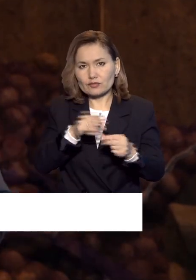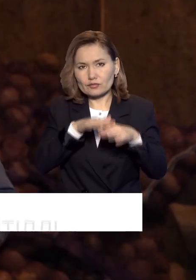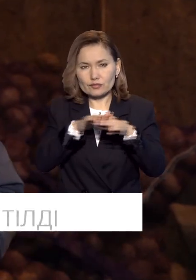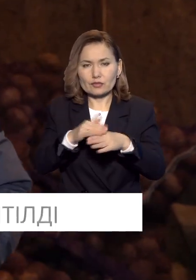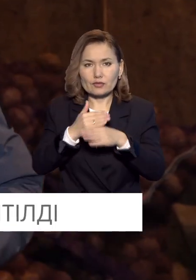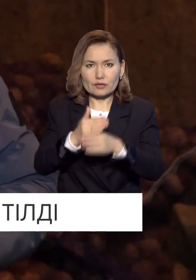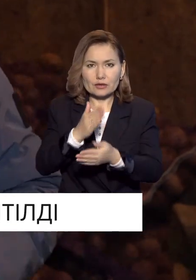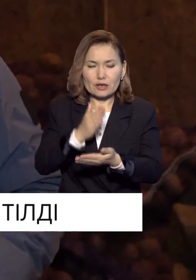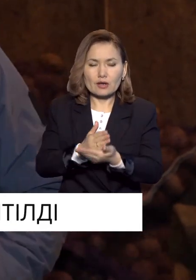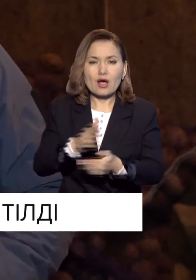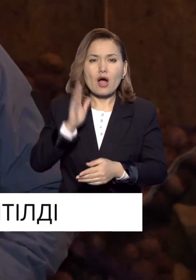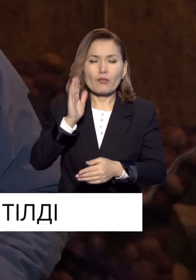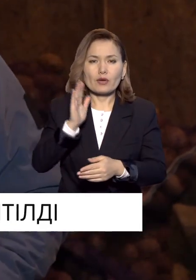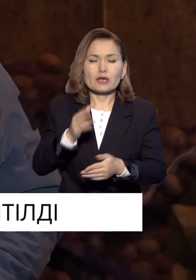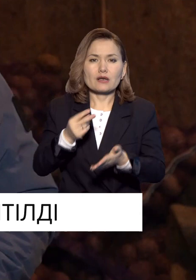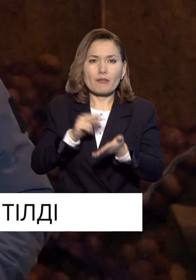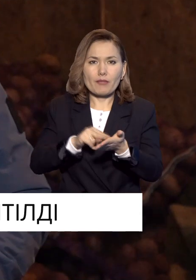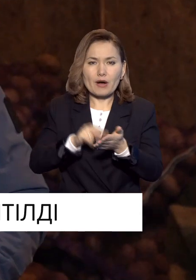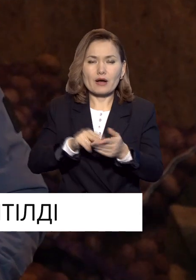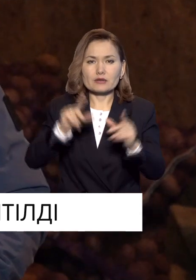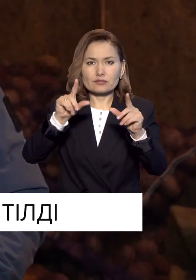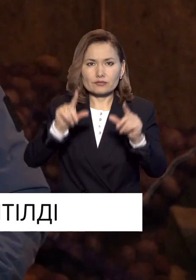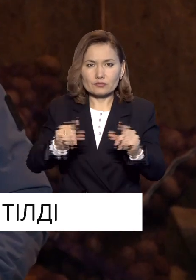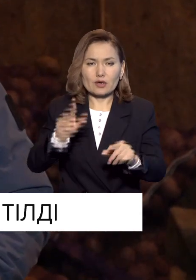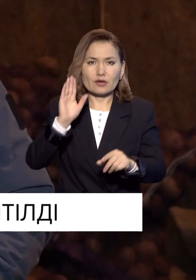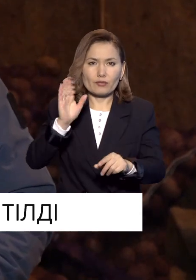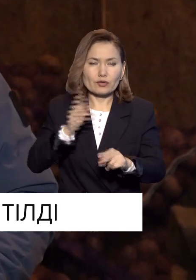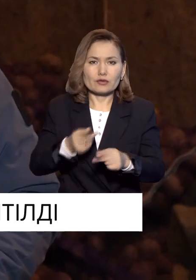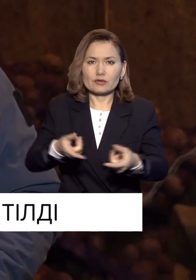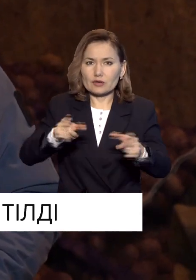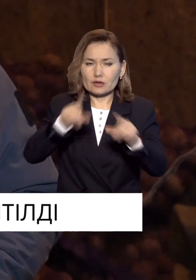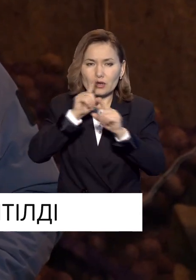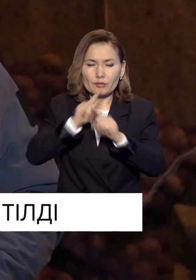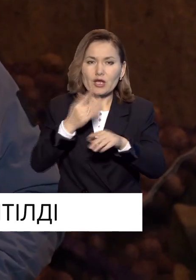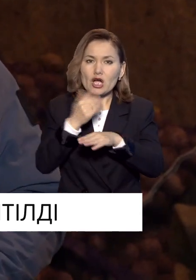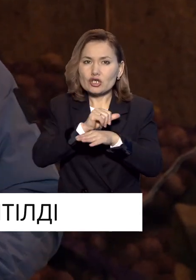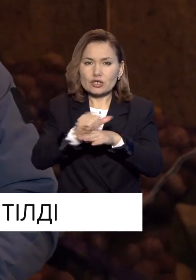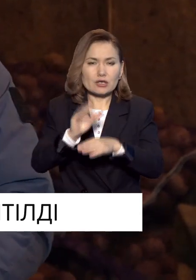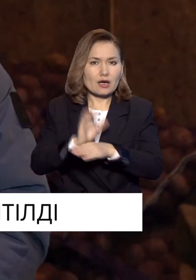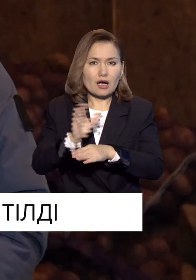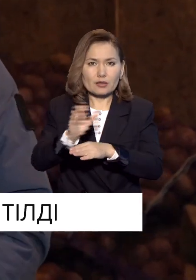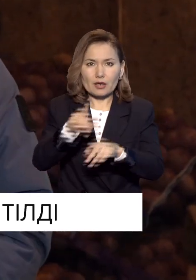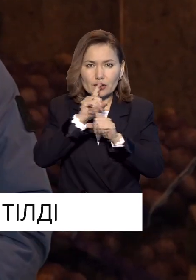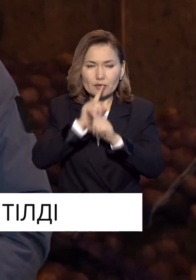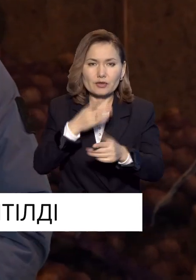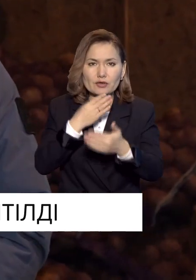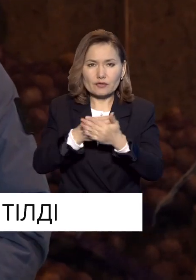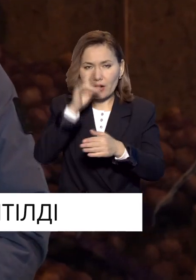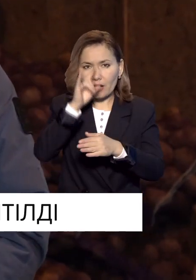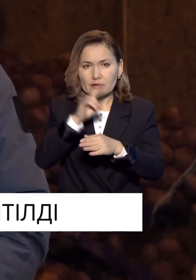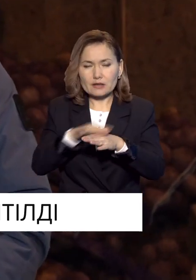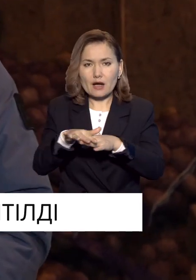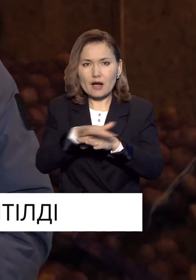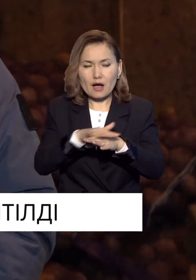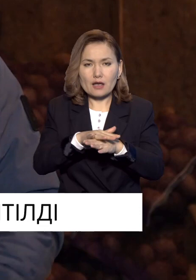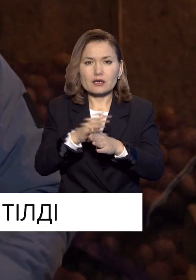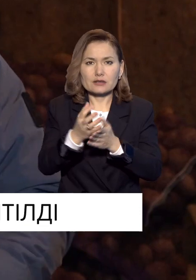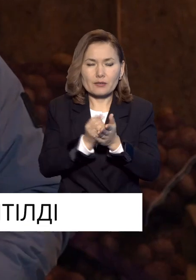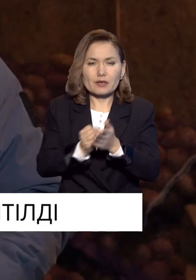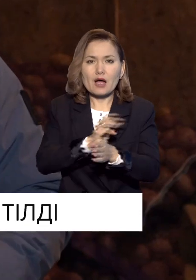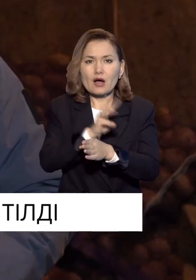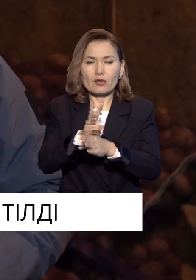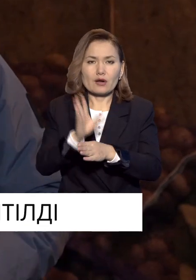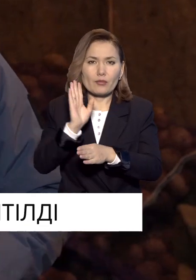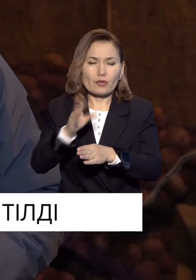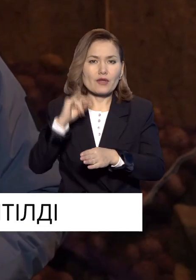тұрақтанды. Алдағы уақытта ол түсу деген түсет деген не бар, соны шетелге шығармаса. Себебі біздің бағамыз тұрақтануы сояққа байланысты,